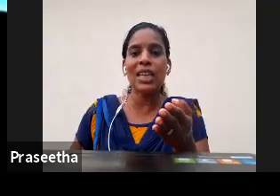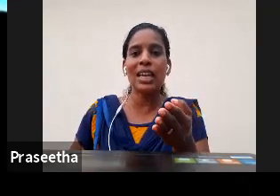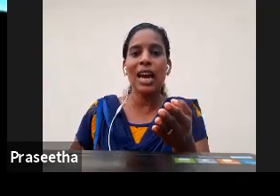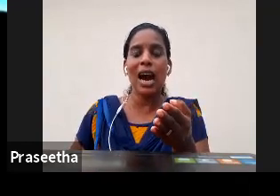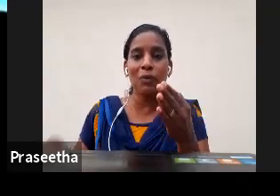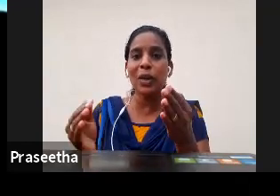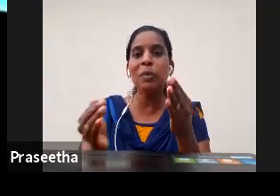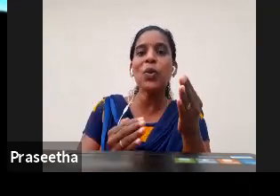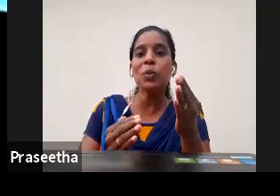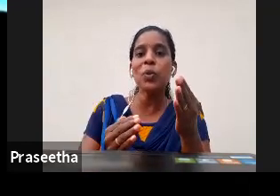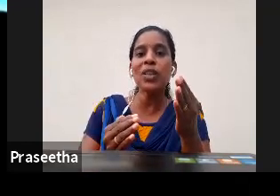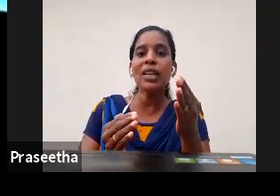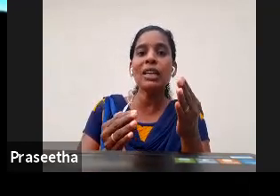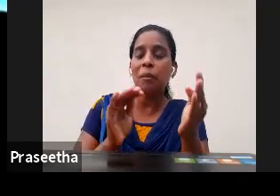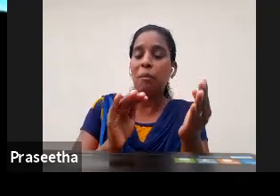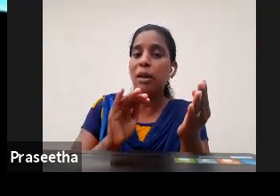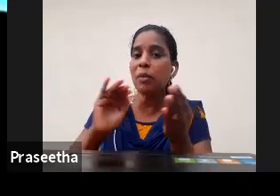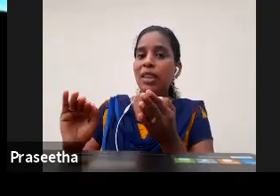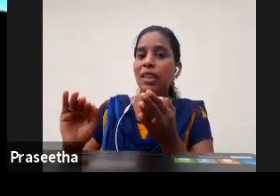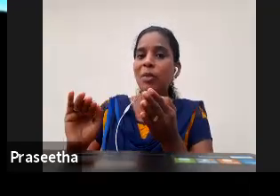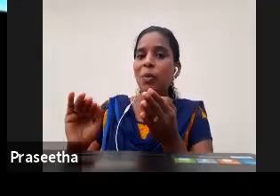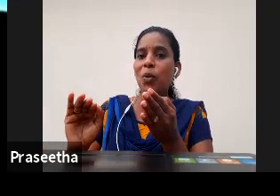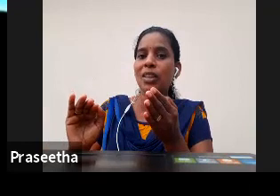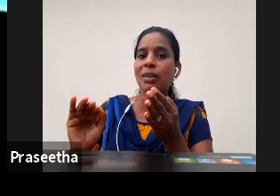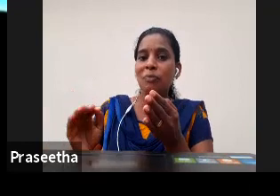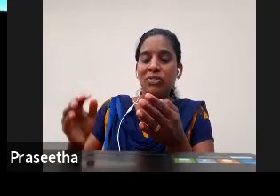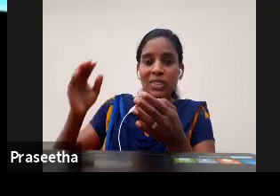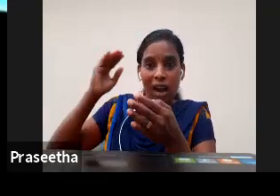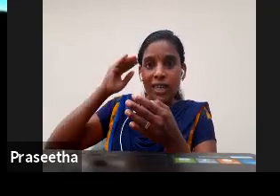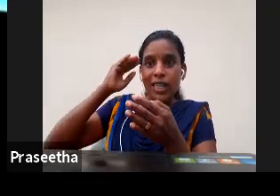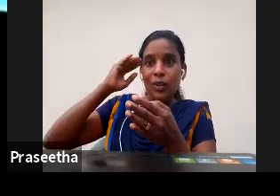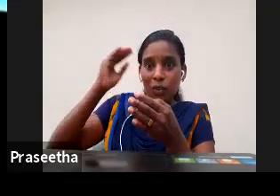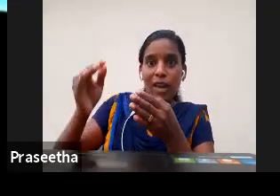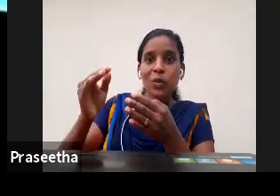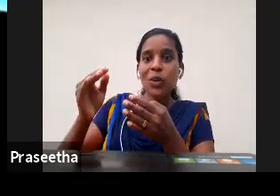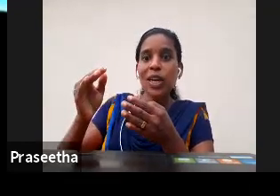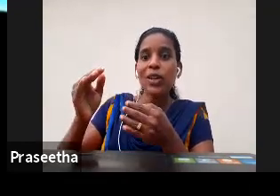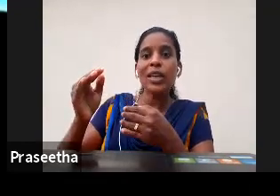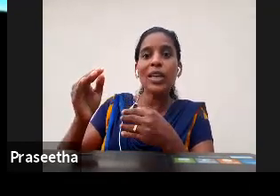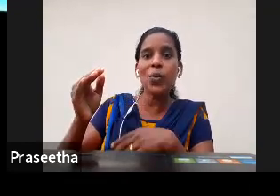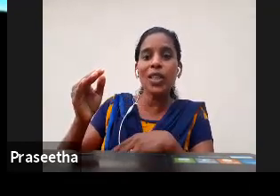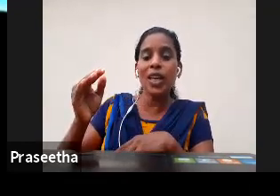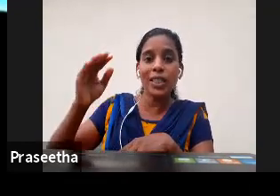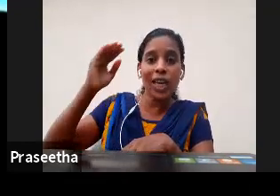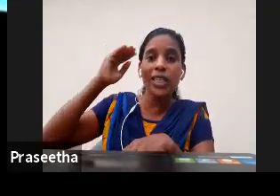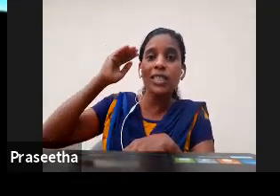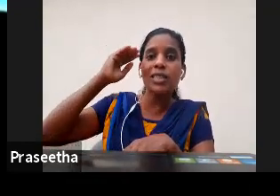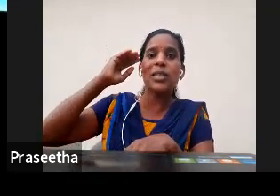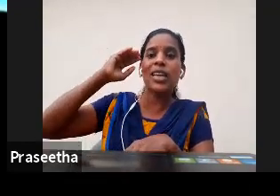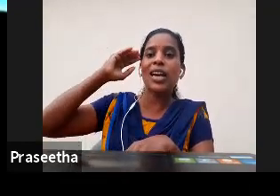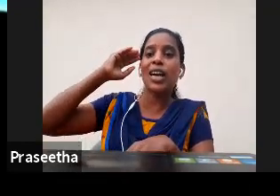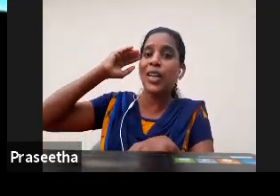അവസ്ഥ അതല്ല, അവര് പിന്നോട്ട് പോകുന്ന എന്താണ്, നമ്മൾ പിന്തിരിഞ്ഞു പോകുന്നത് ഞാൻ ഡെഫായതുകൊണ്ട് അവരെന്നെ കൂട്ടുന്നില്ല,